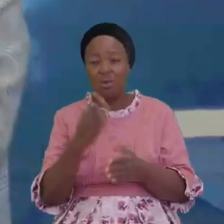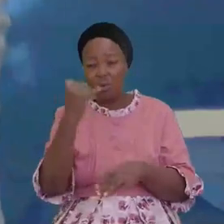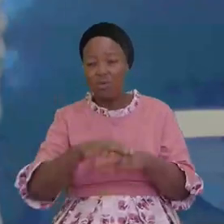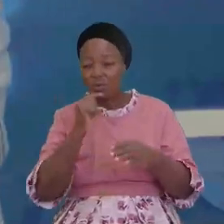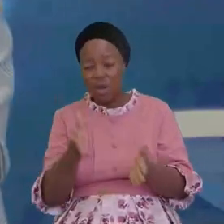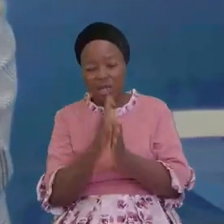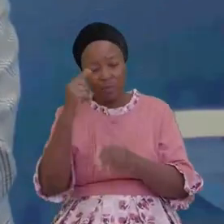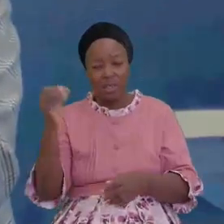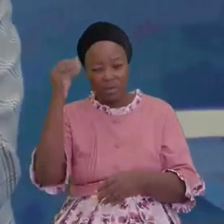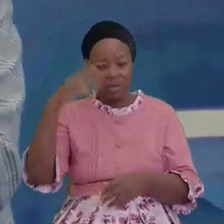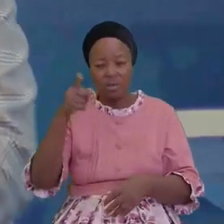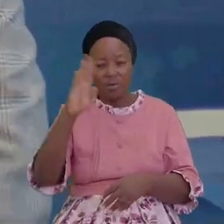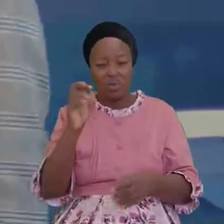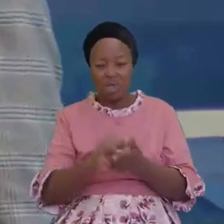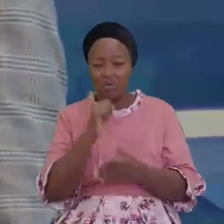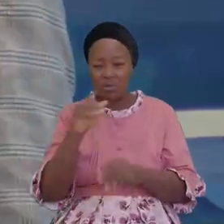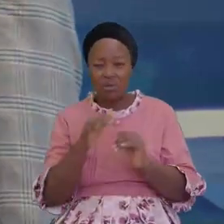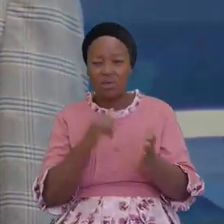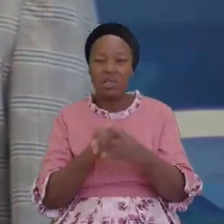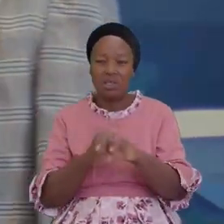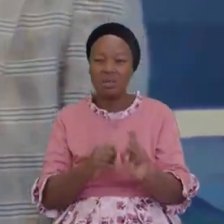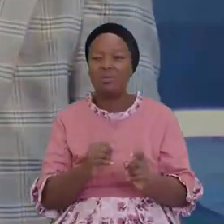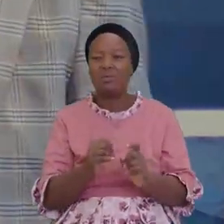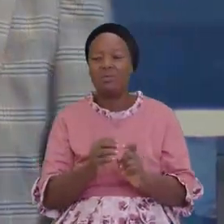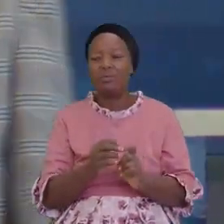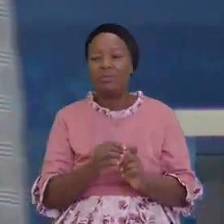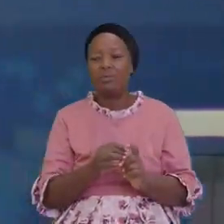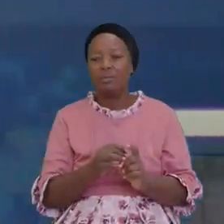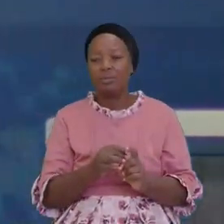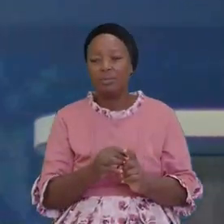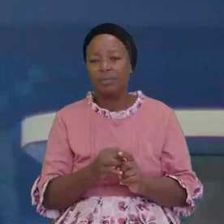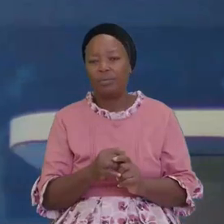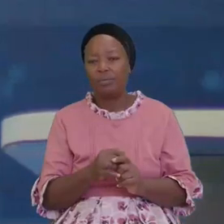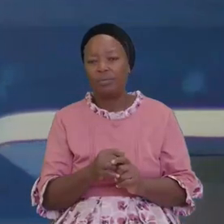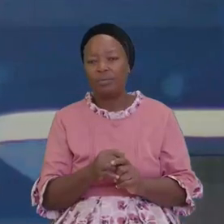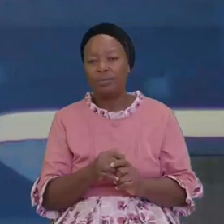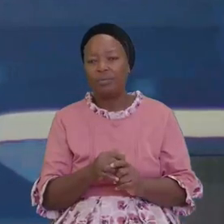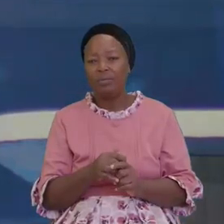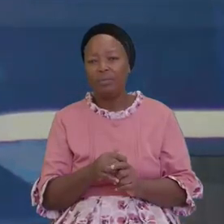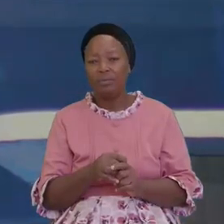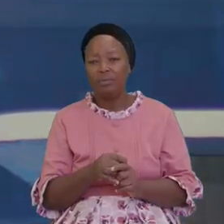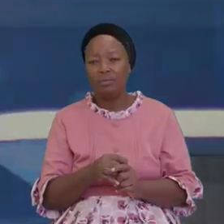Maintenant, comme tu sais que tu ne veux pas faire, pourquoi est-ce que tu n'as pas demandé la grâce de Dieu pour ne pas le faire?